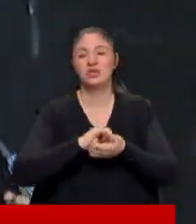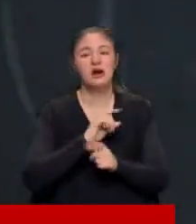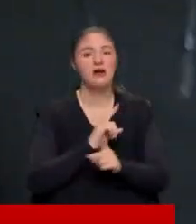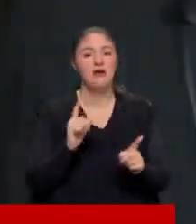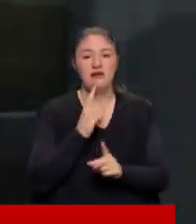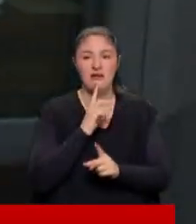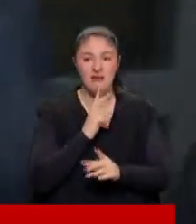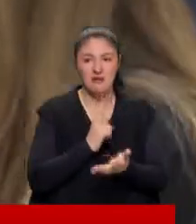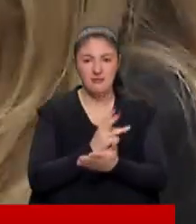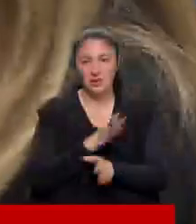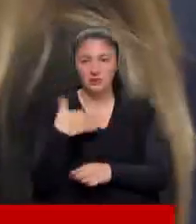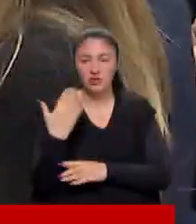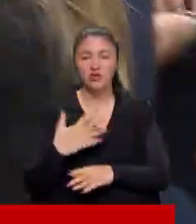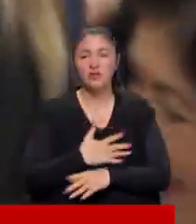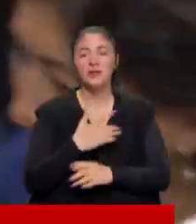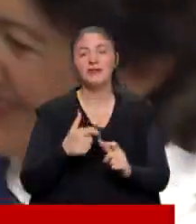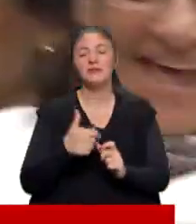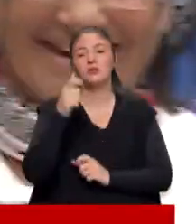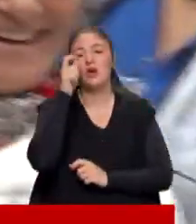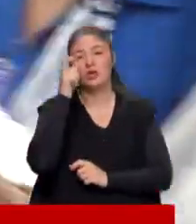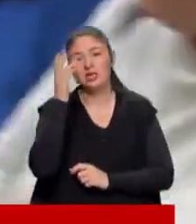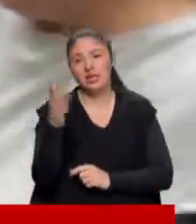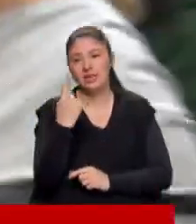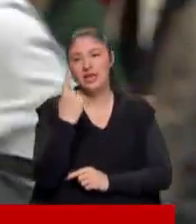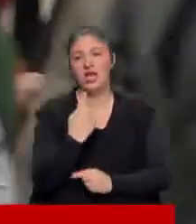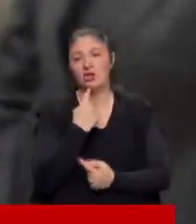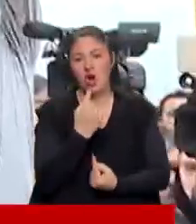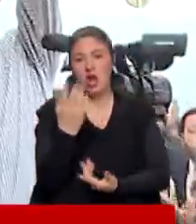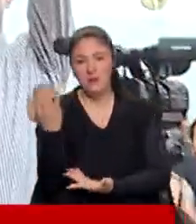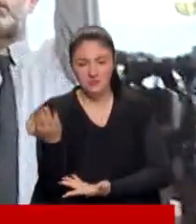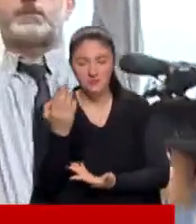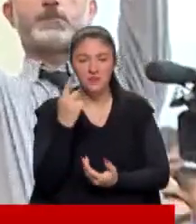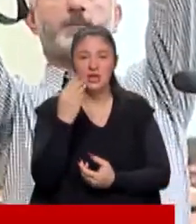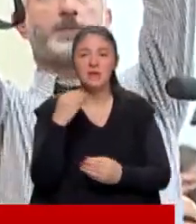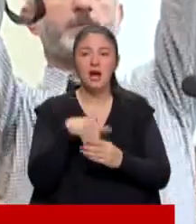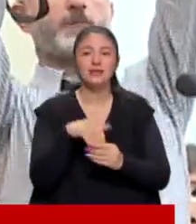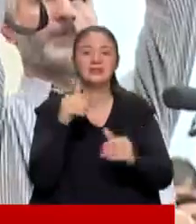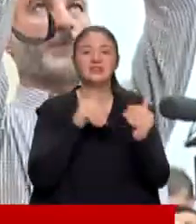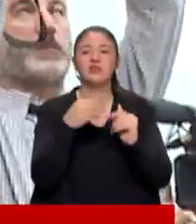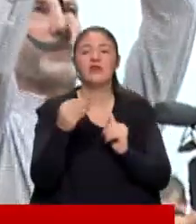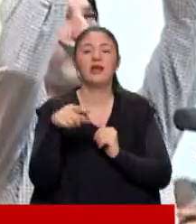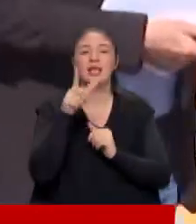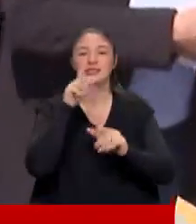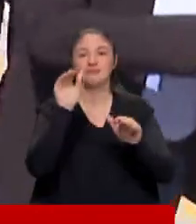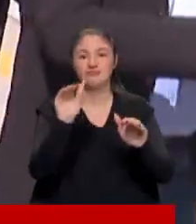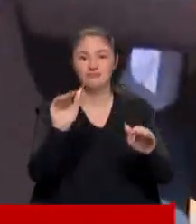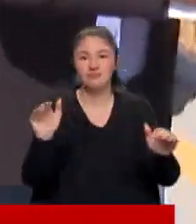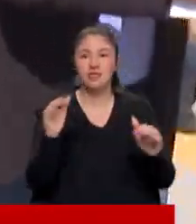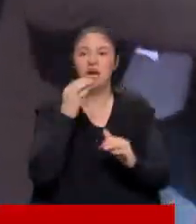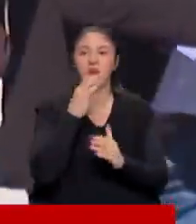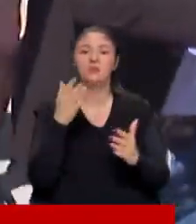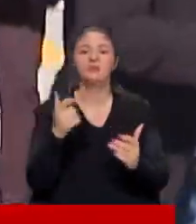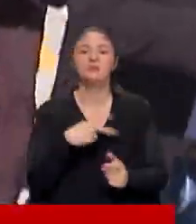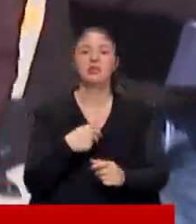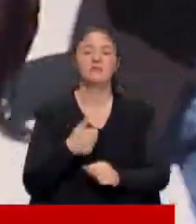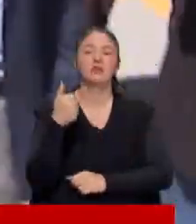hayır kararı sonrası CHP Genel Başkanı Özgür Özel'in ilk değerlendirmesi. İyi Parti seçmenine seslendi. Ankara Büyükşehir Belediye